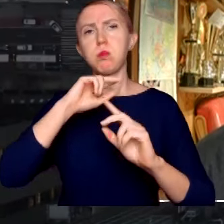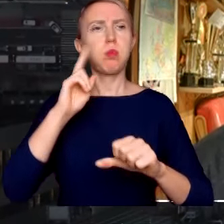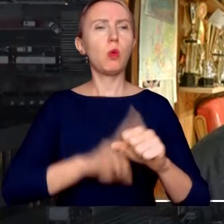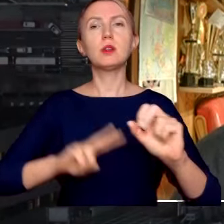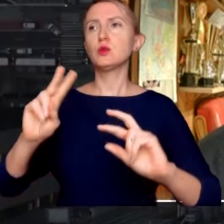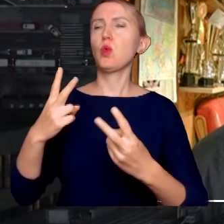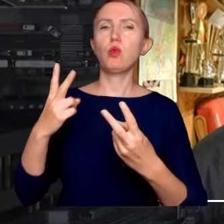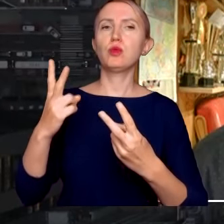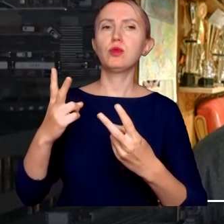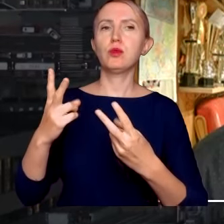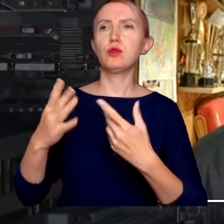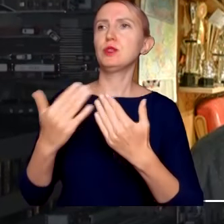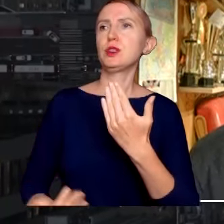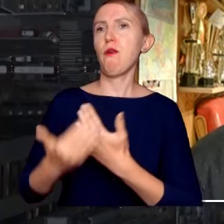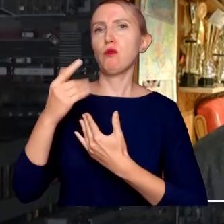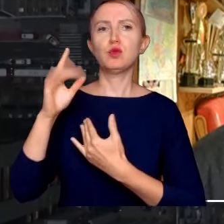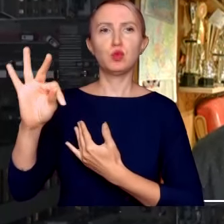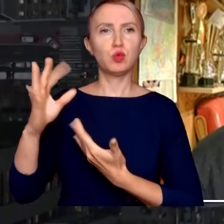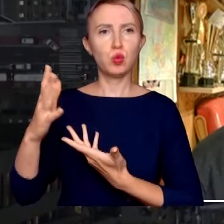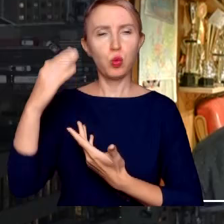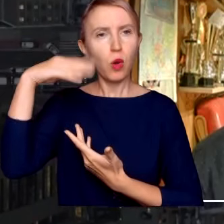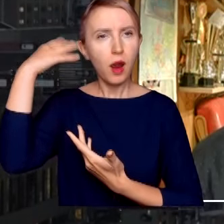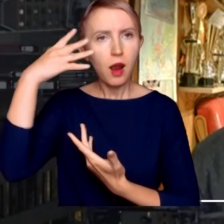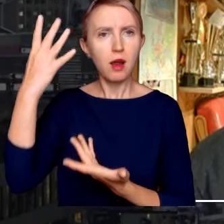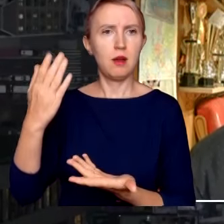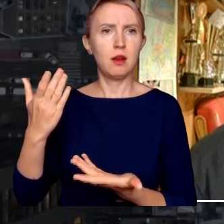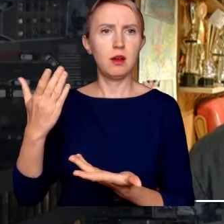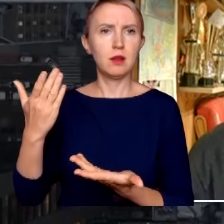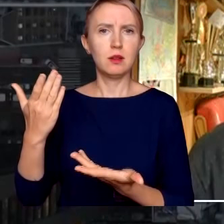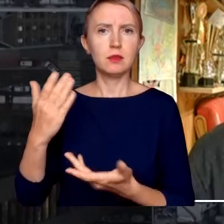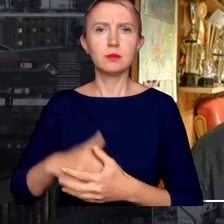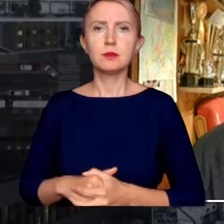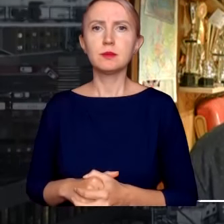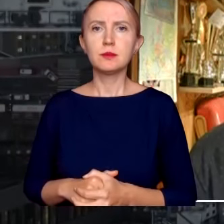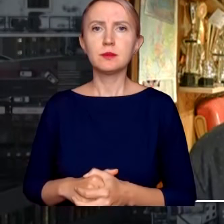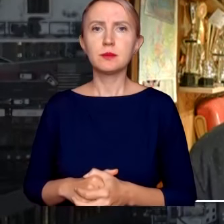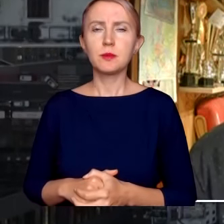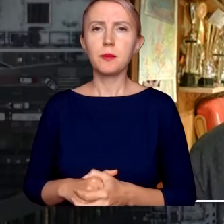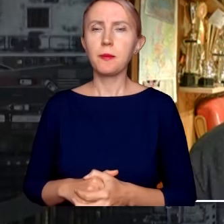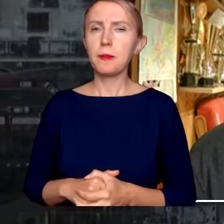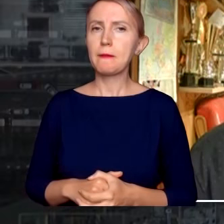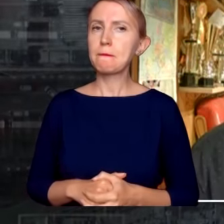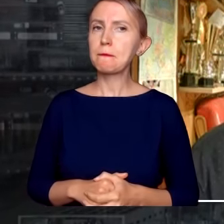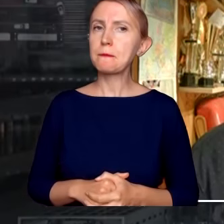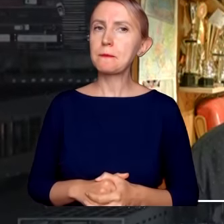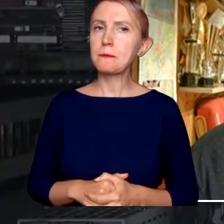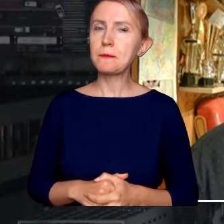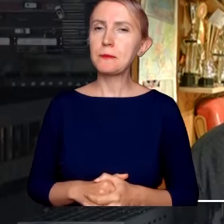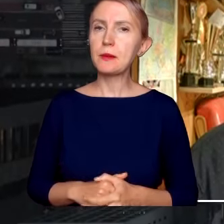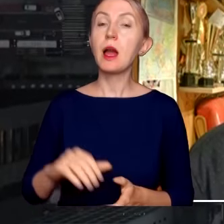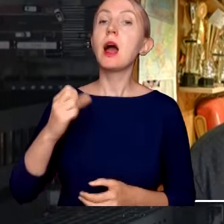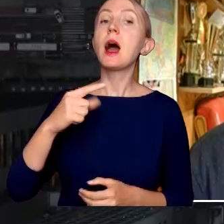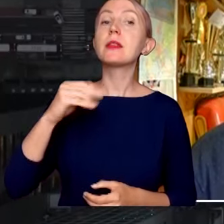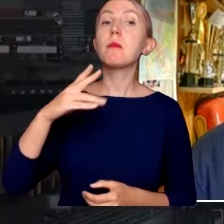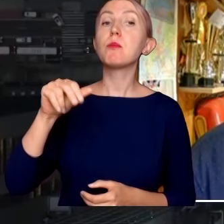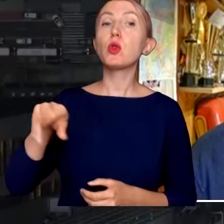przykład Bliskiego Wschodu o renomie takiej lub innej? Ja powiem tak. Już Adam Bodnar kilka